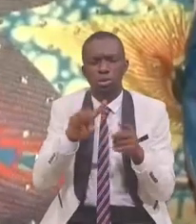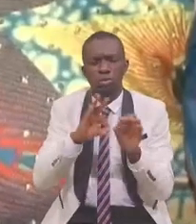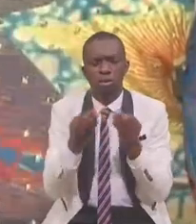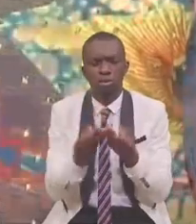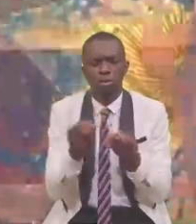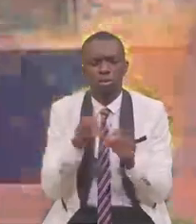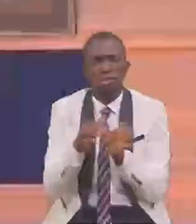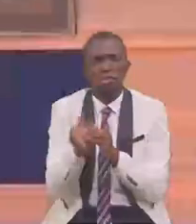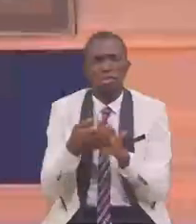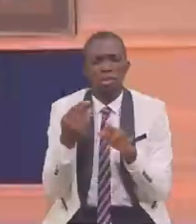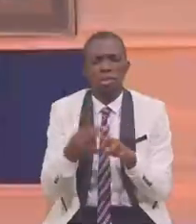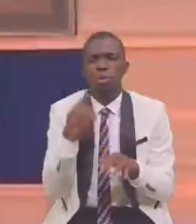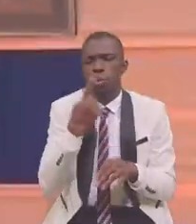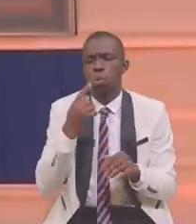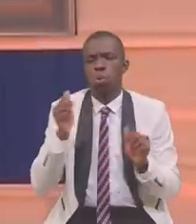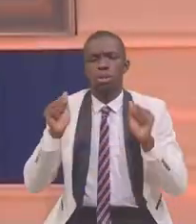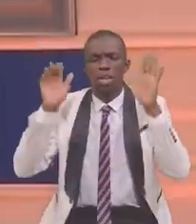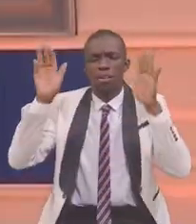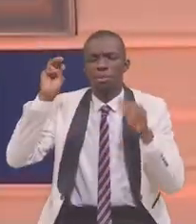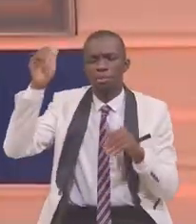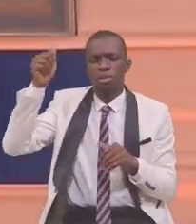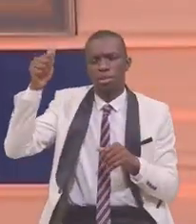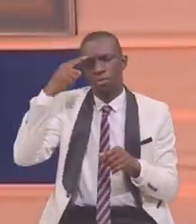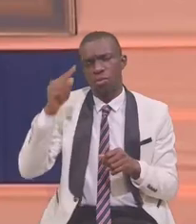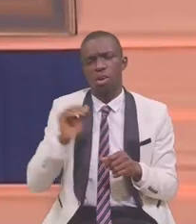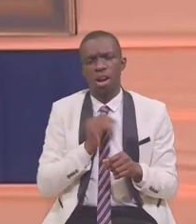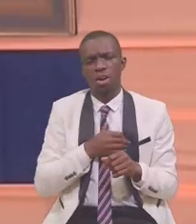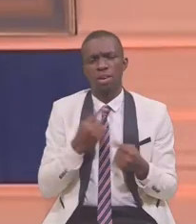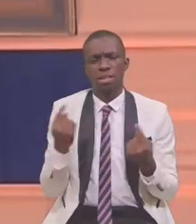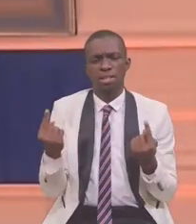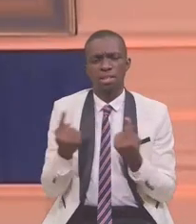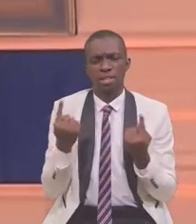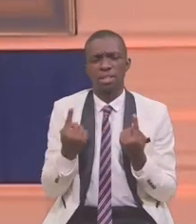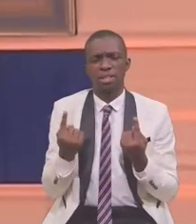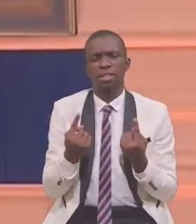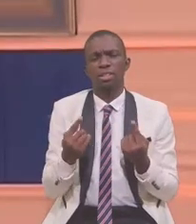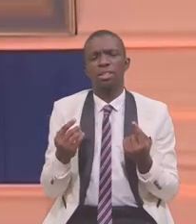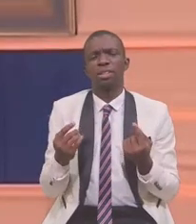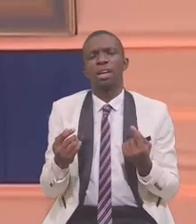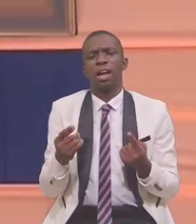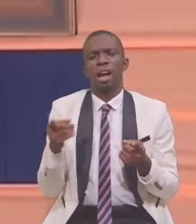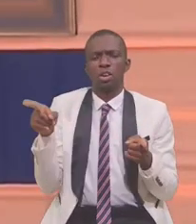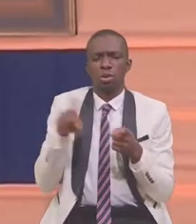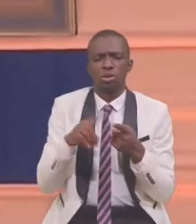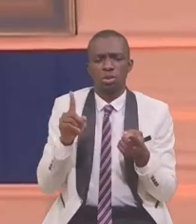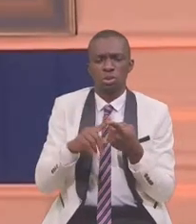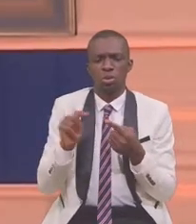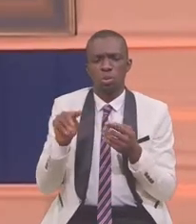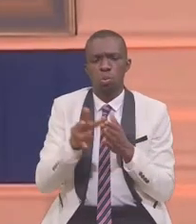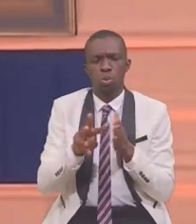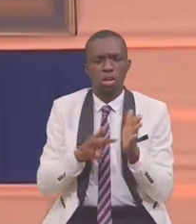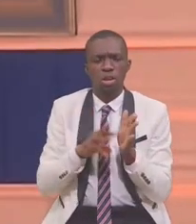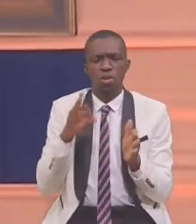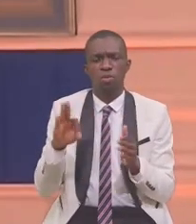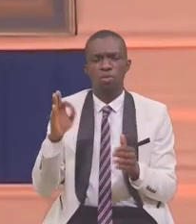afin de nous arracher du présent siècle mauvais, selon la volonté de notre Dieu et Père.